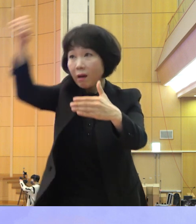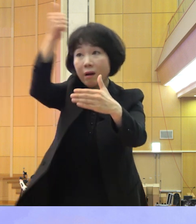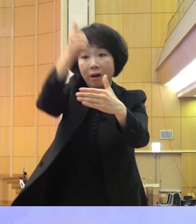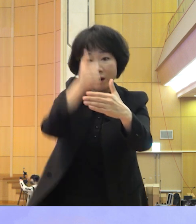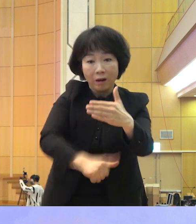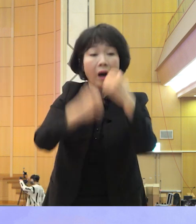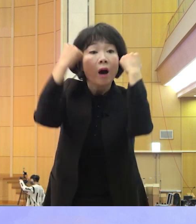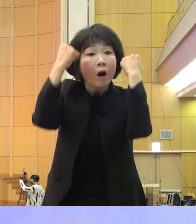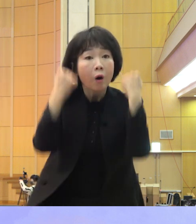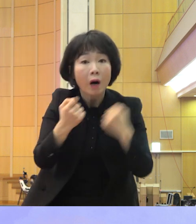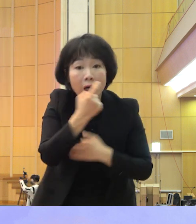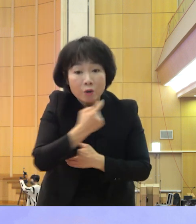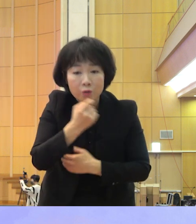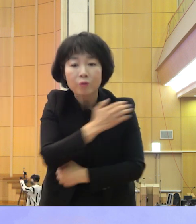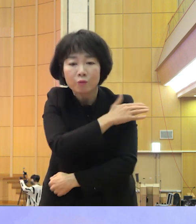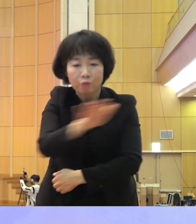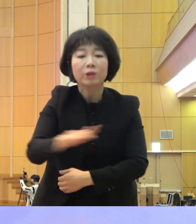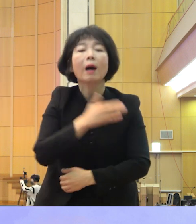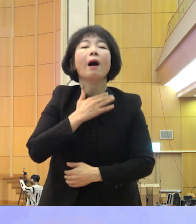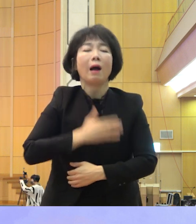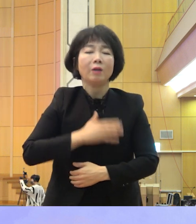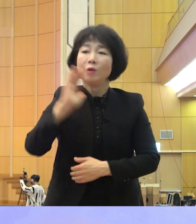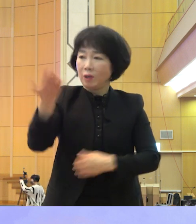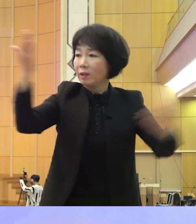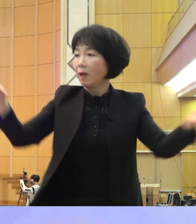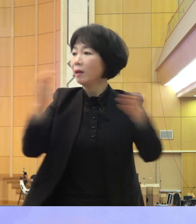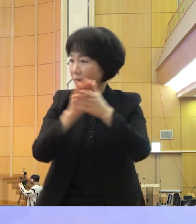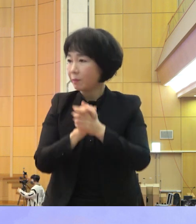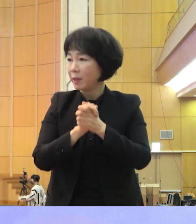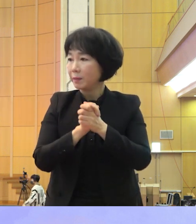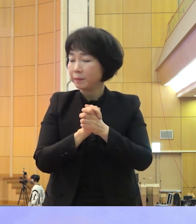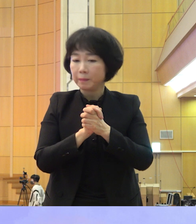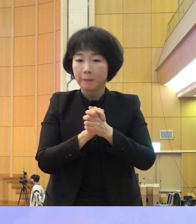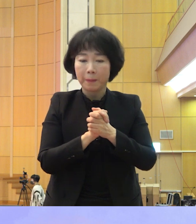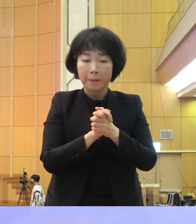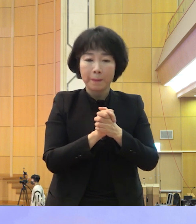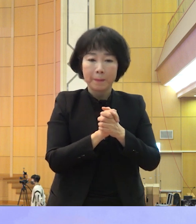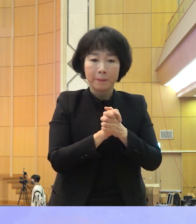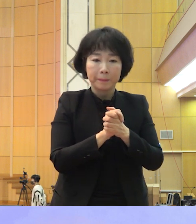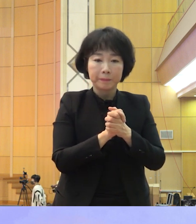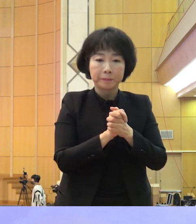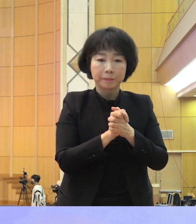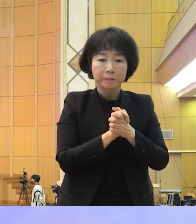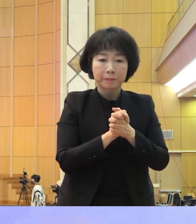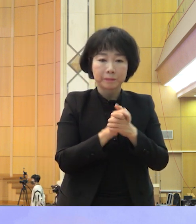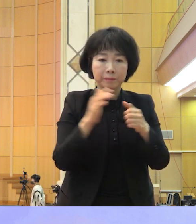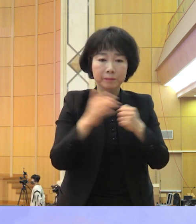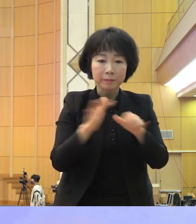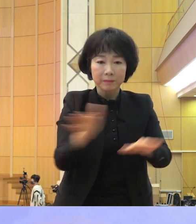안에 있는 줄을 우리가 아느니라. 할렐루야. 그래서